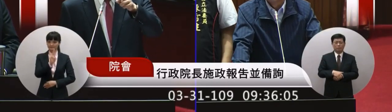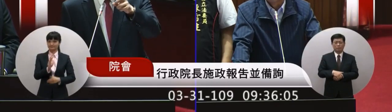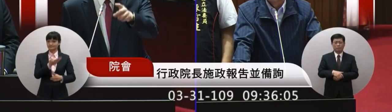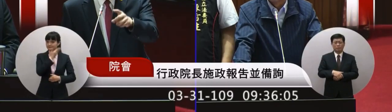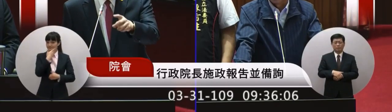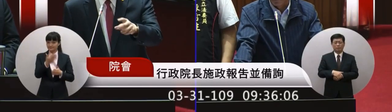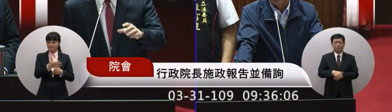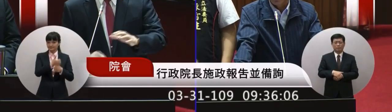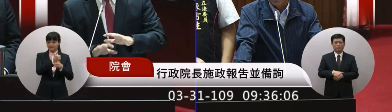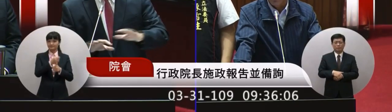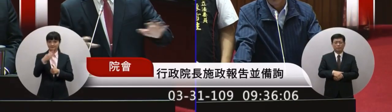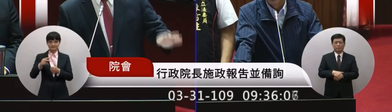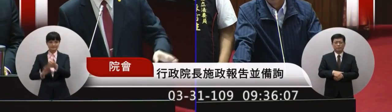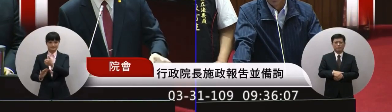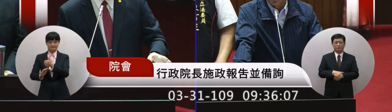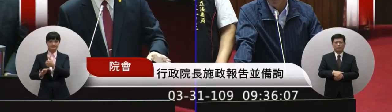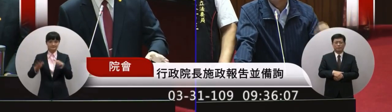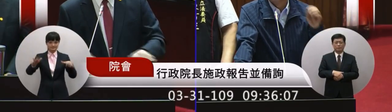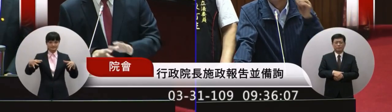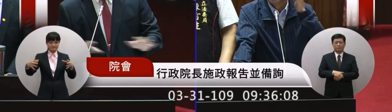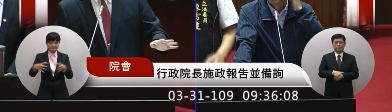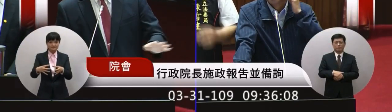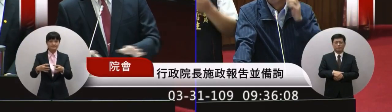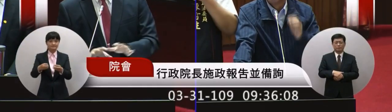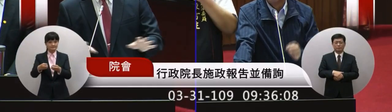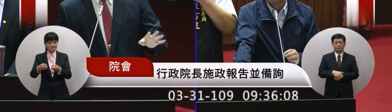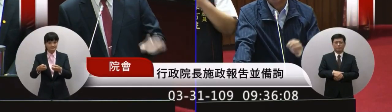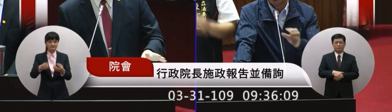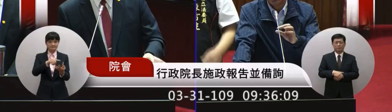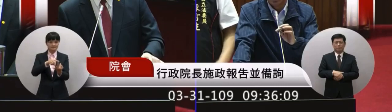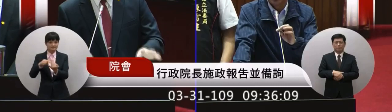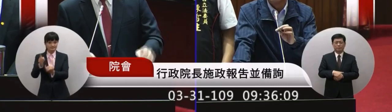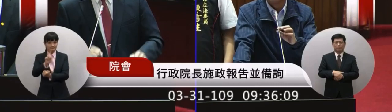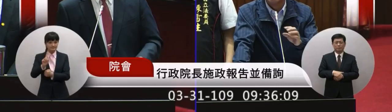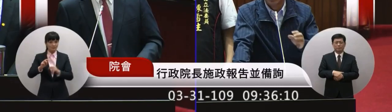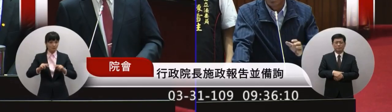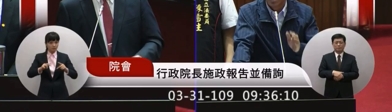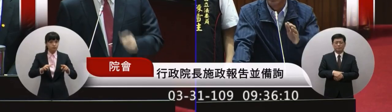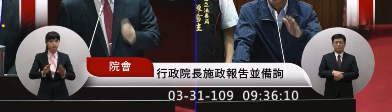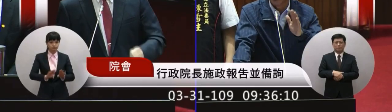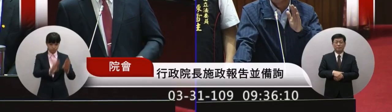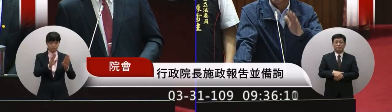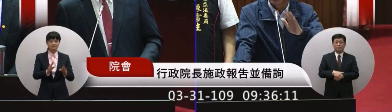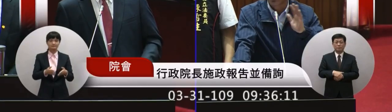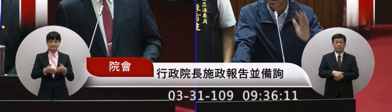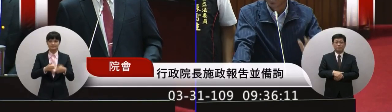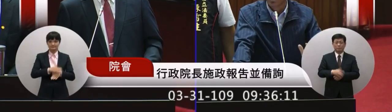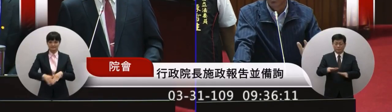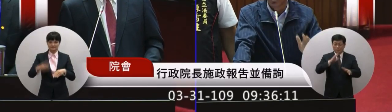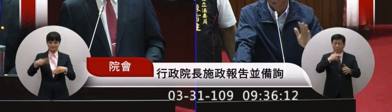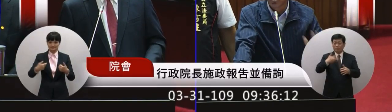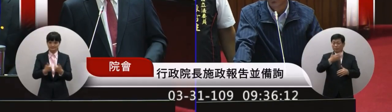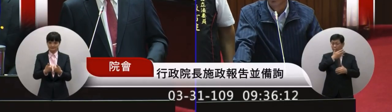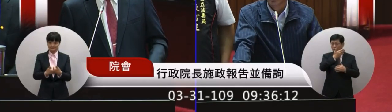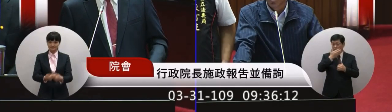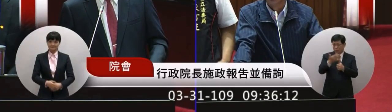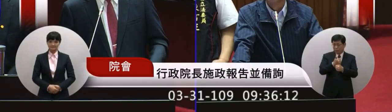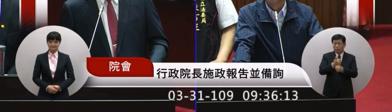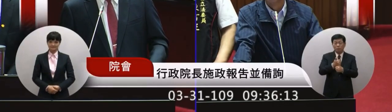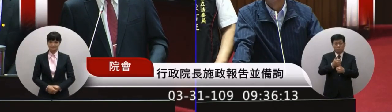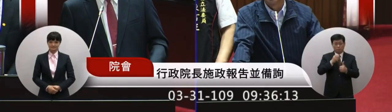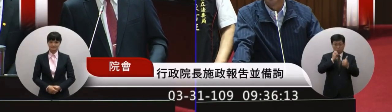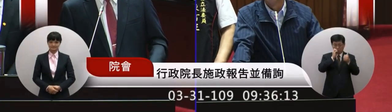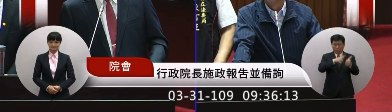甲咱委员家做伙来盘点，看对一搭会当来改进的，这好代志。 然后把水利署